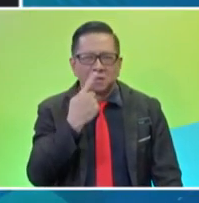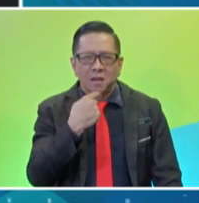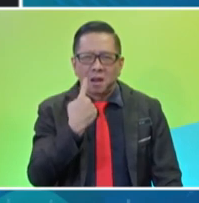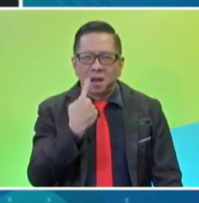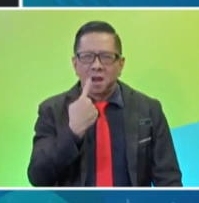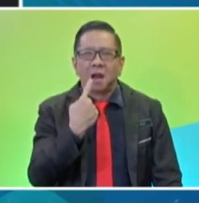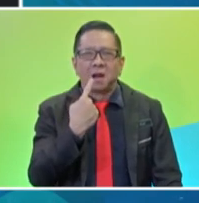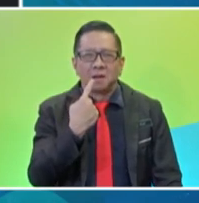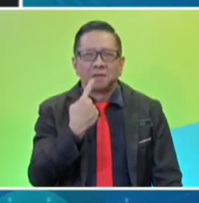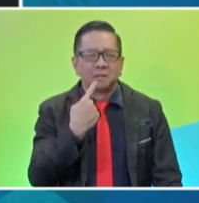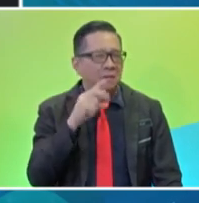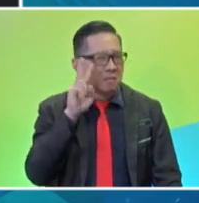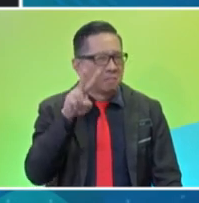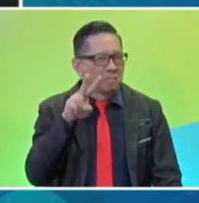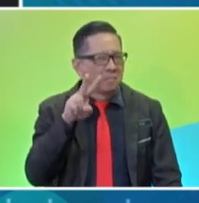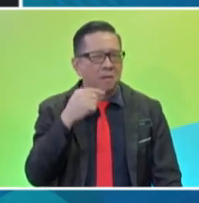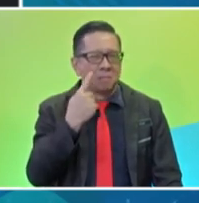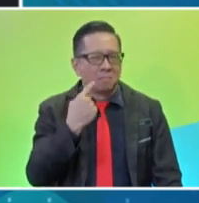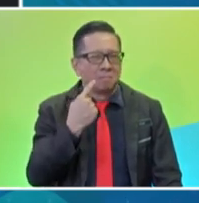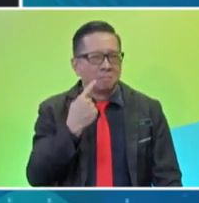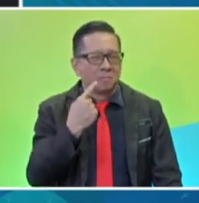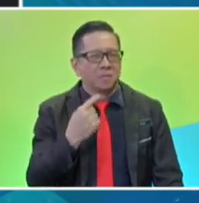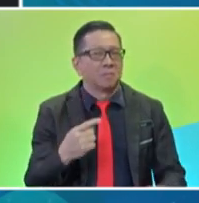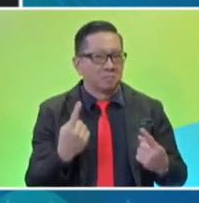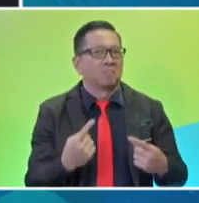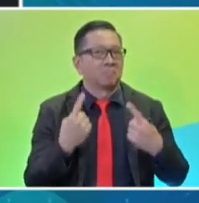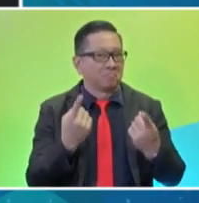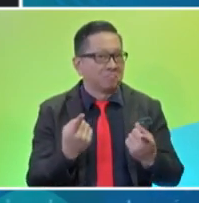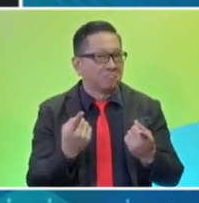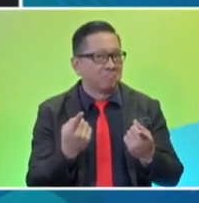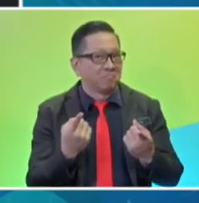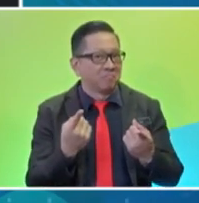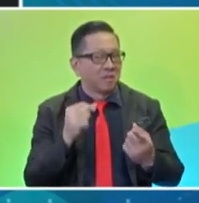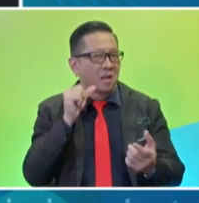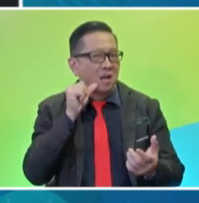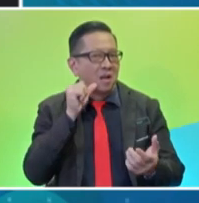oke yang anda lihat itu jadi ujung kita lihat apa ya